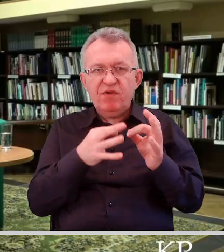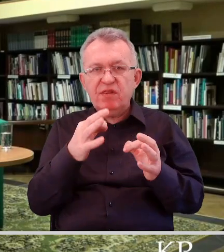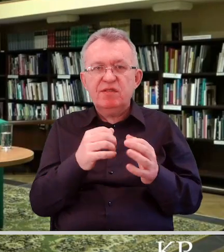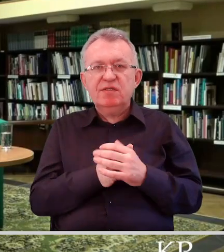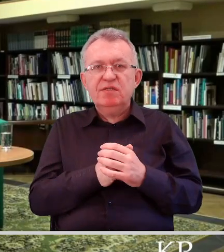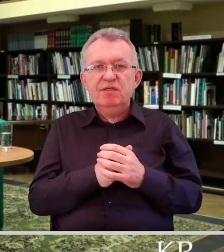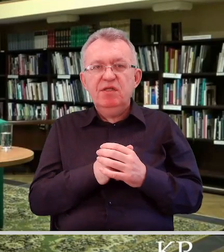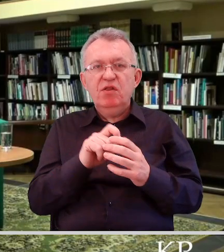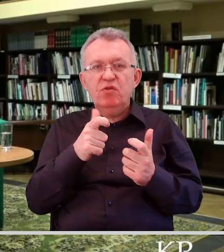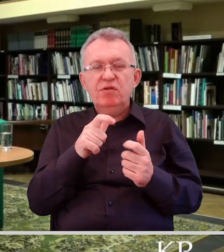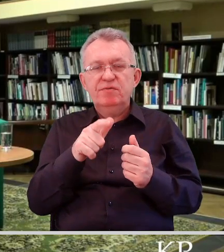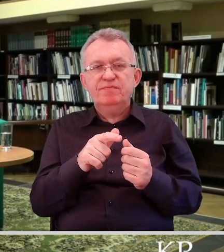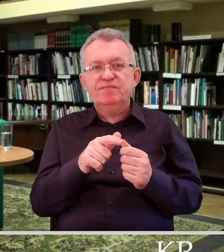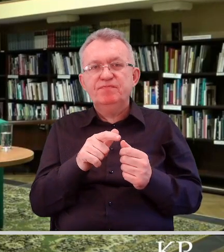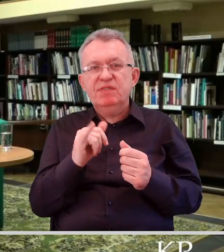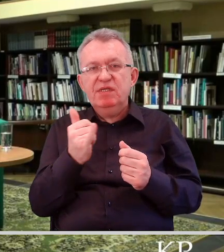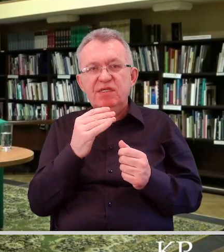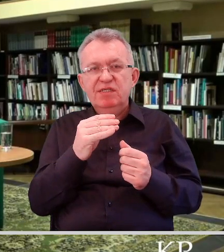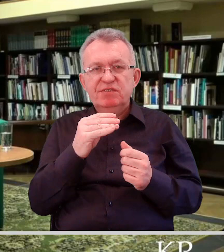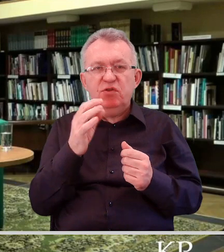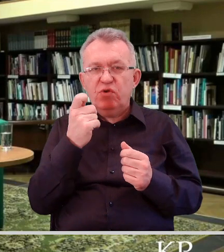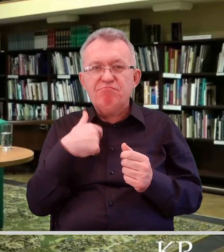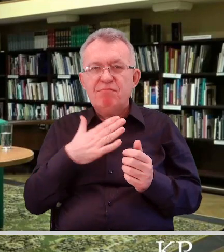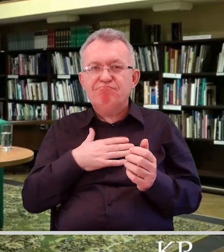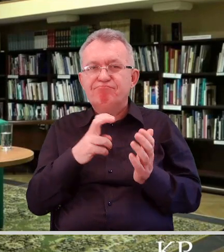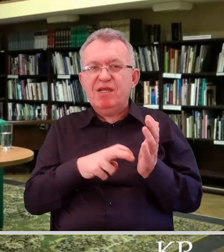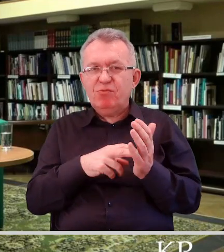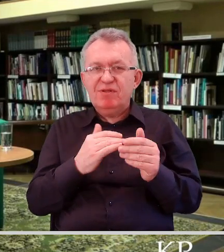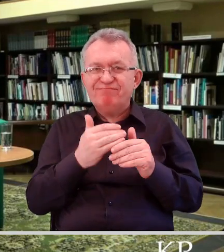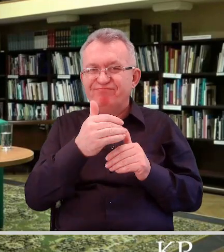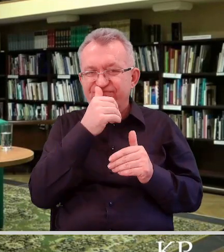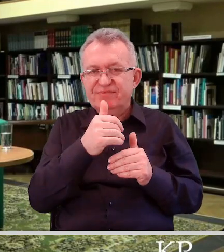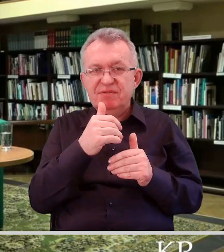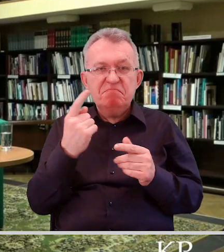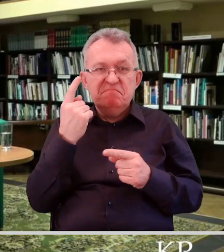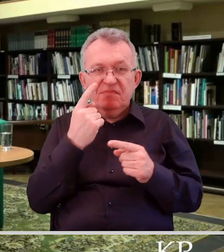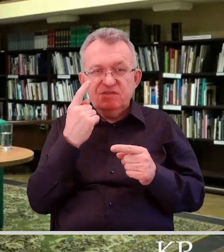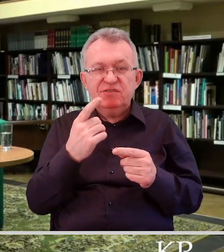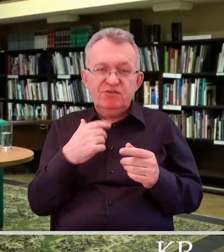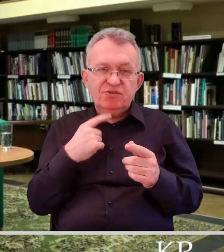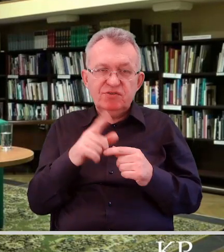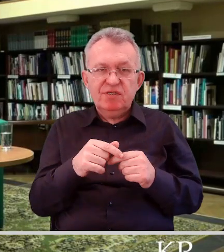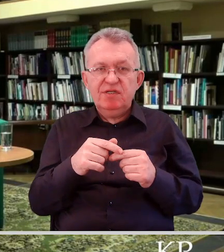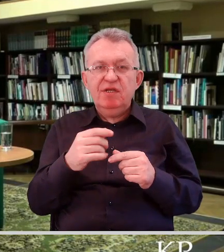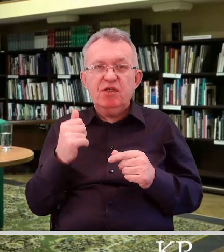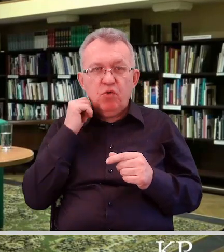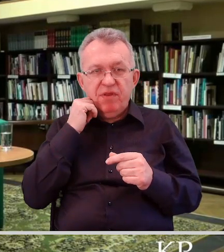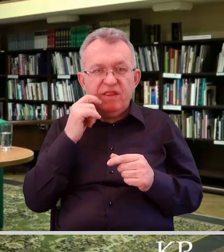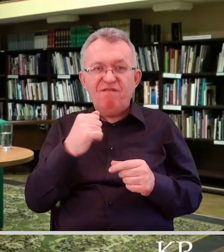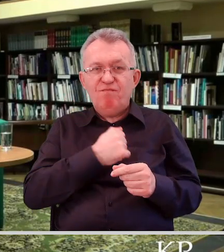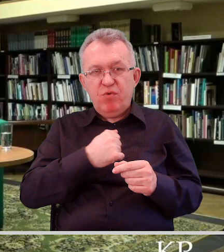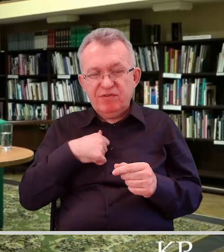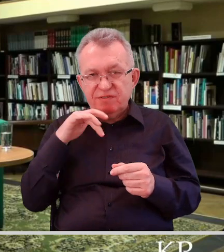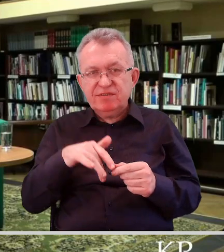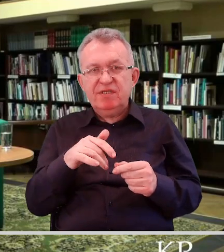czymś, do czego jeszcze nam chwili brakuje. To znaczy wydaje mi się, że my kobiety i w